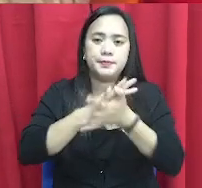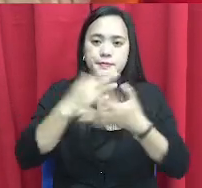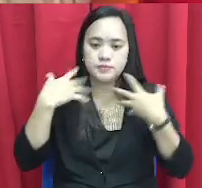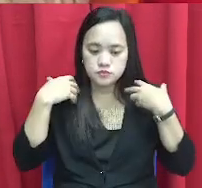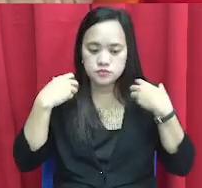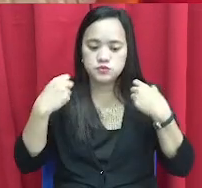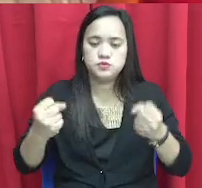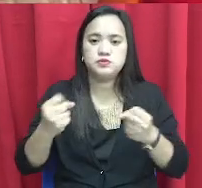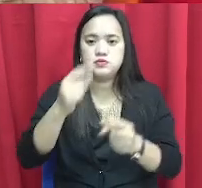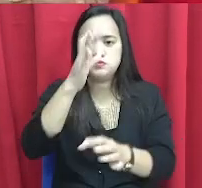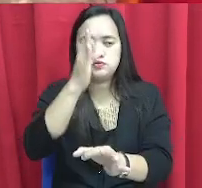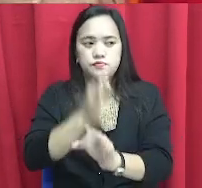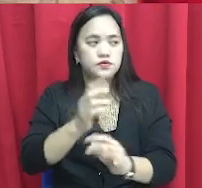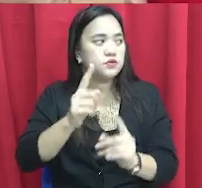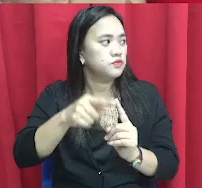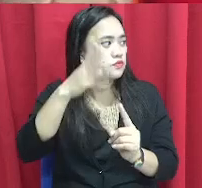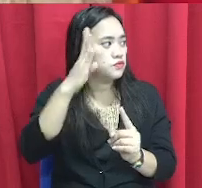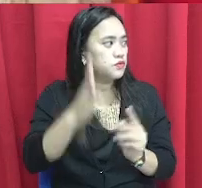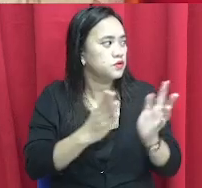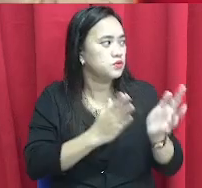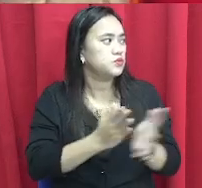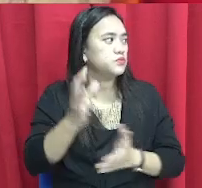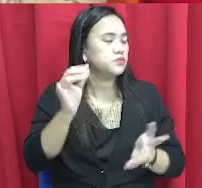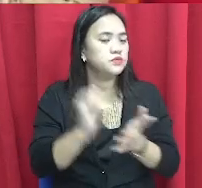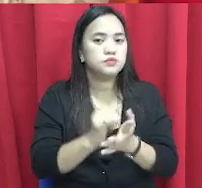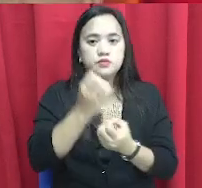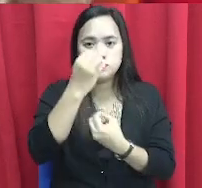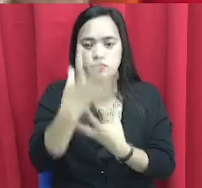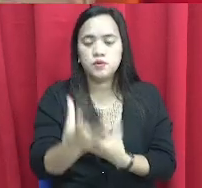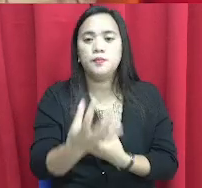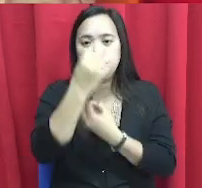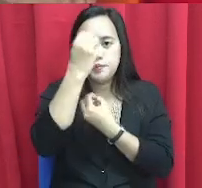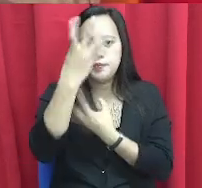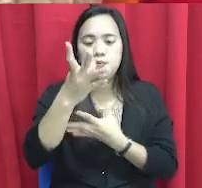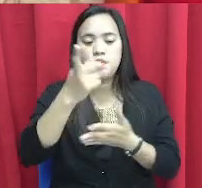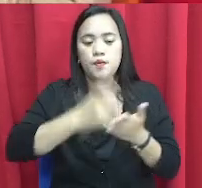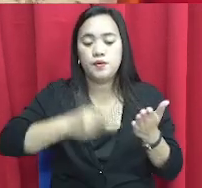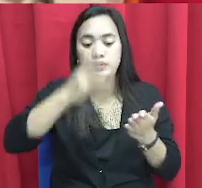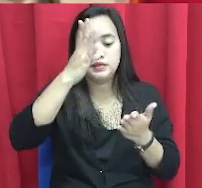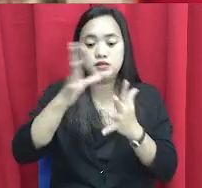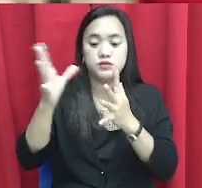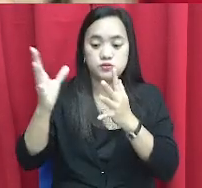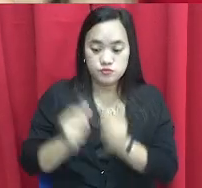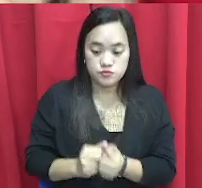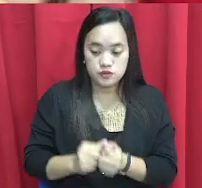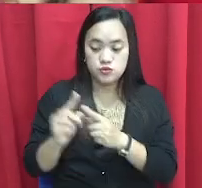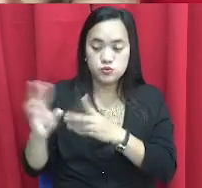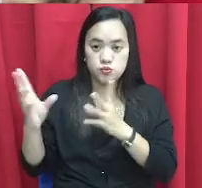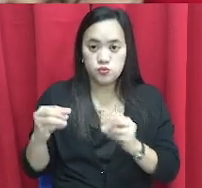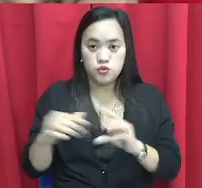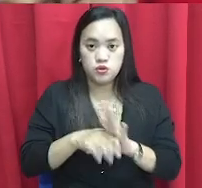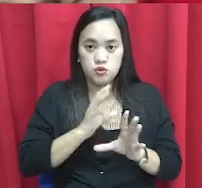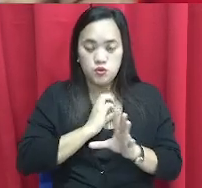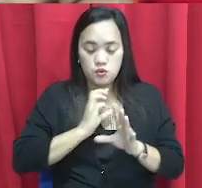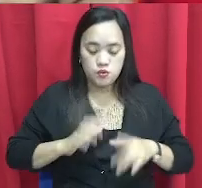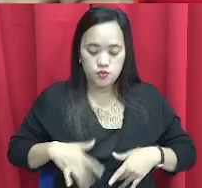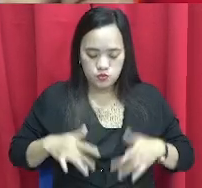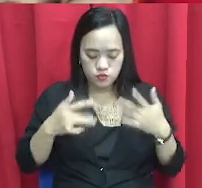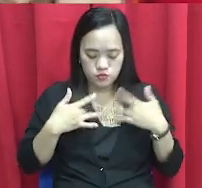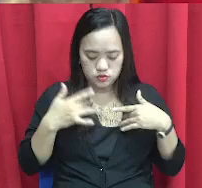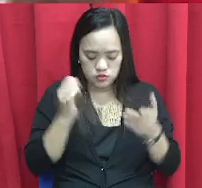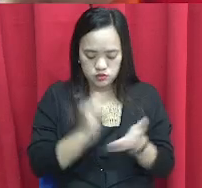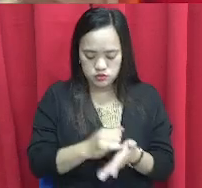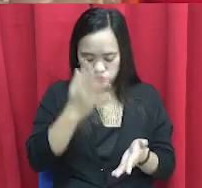pananampalataya sa Diyos sa pamamagita ng pagsunod at pagsunod sa nais ng panginoon na mangyari sa kanya Kaya nga sabi ng ating mahalang